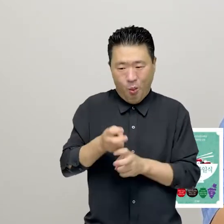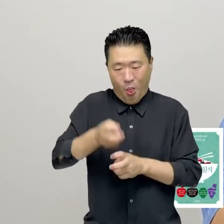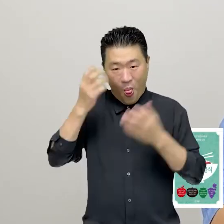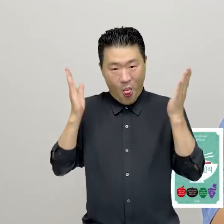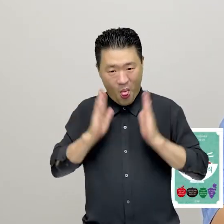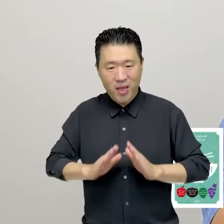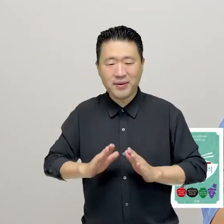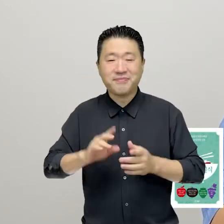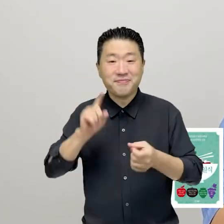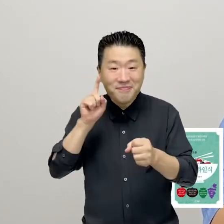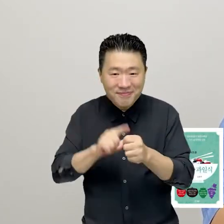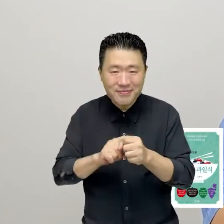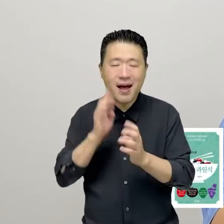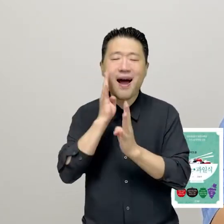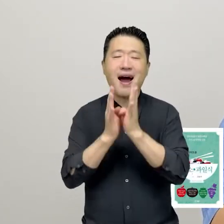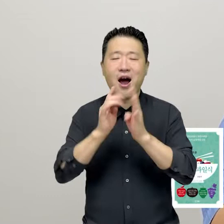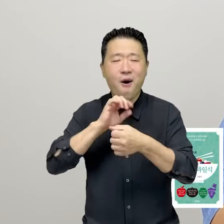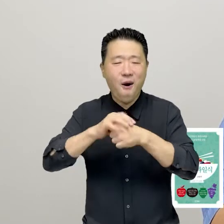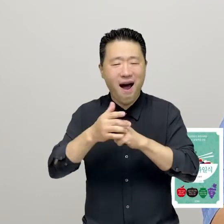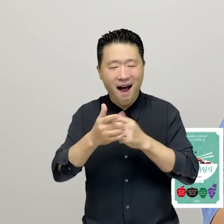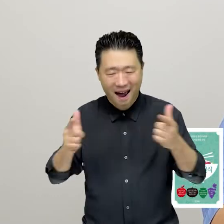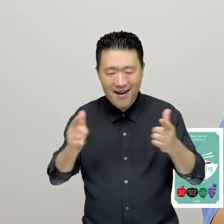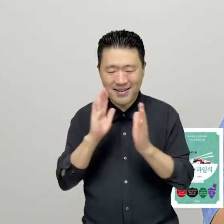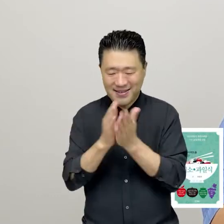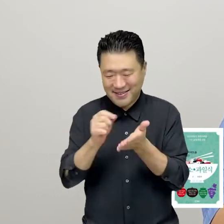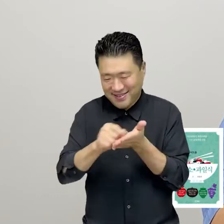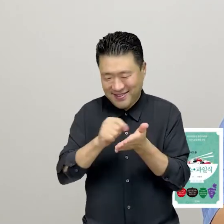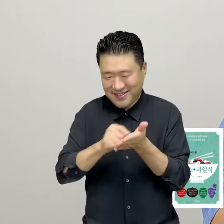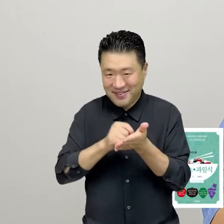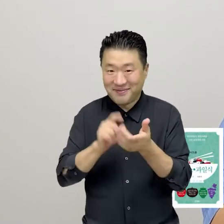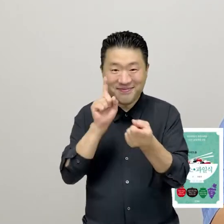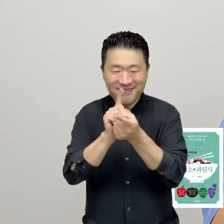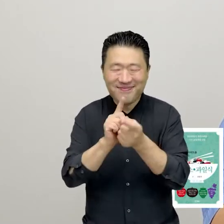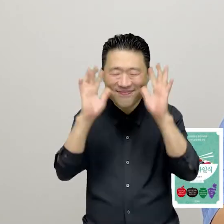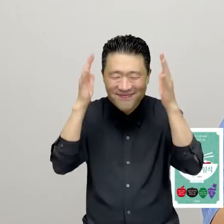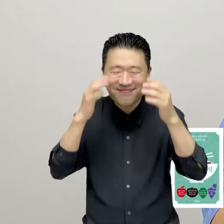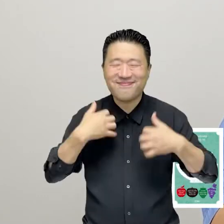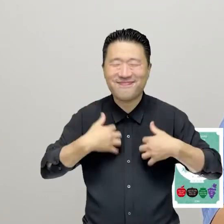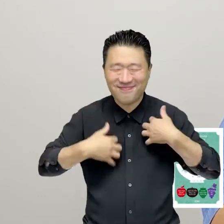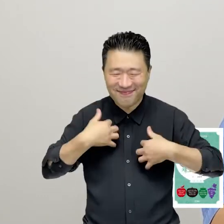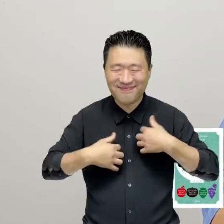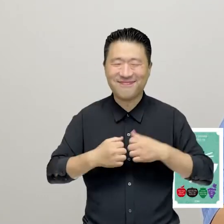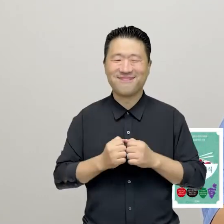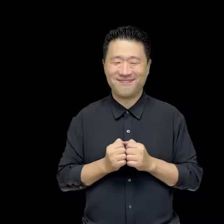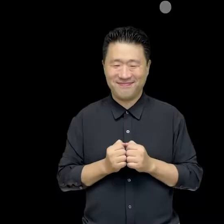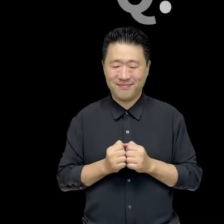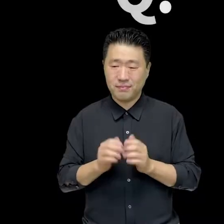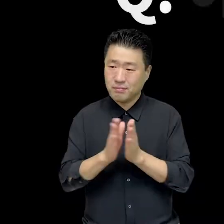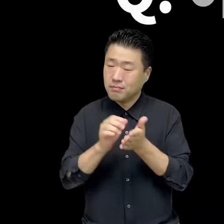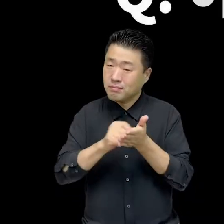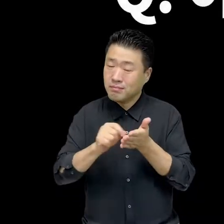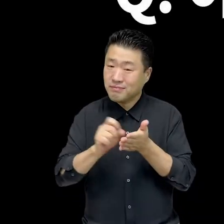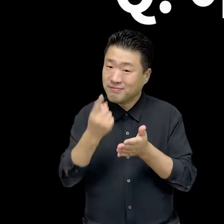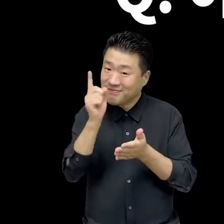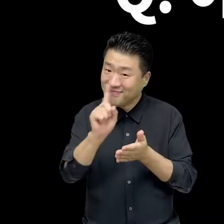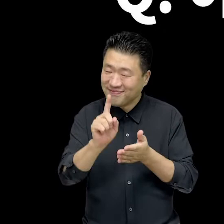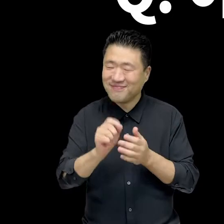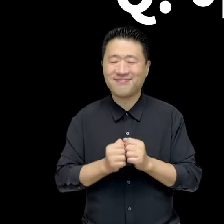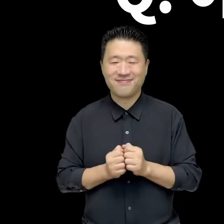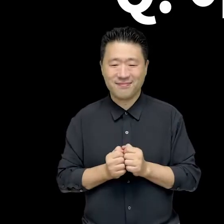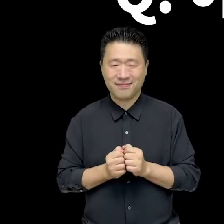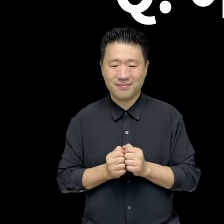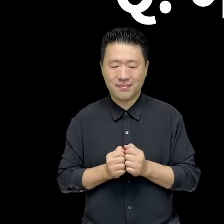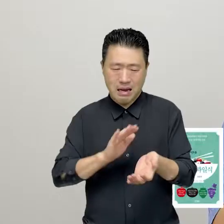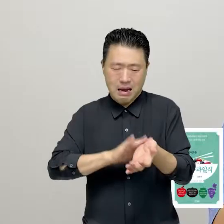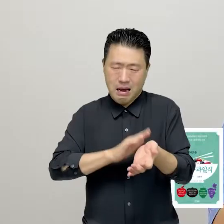동시에 잡는 채소과일식이라는 책을 이번에 쓰게 되었습니다. 만나뵙게 돼서 반갑습니다. 이 책을 쓰게 된